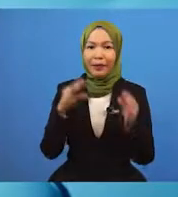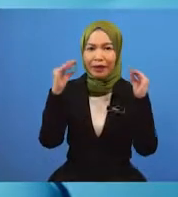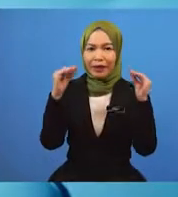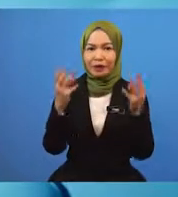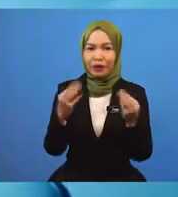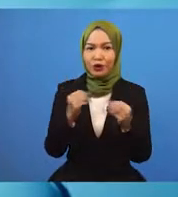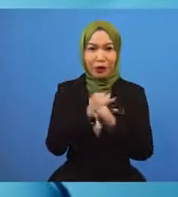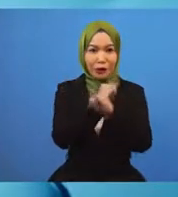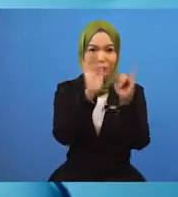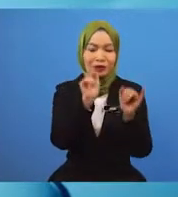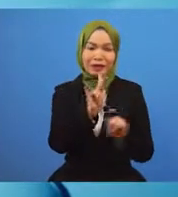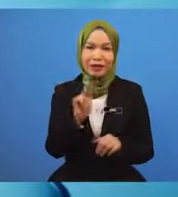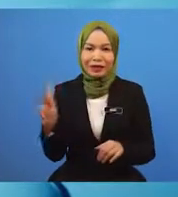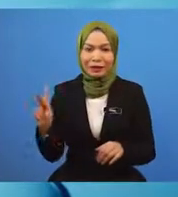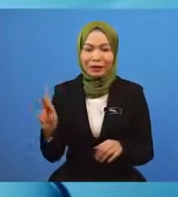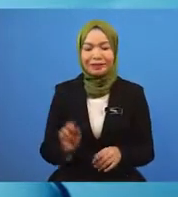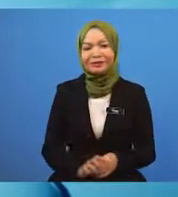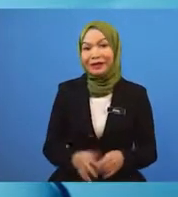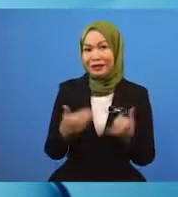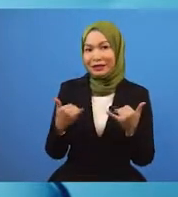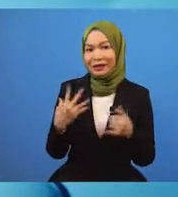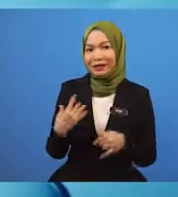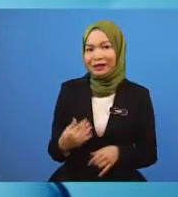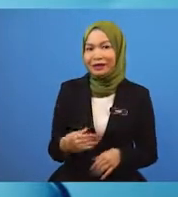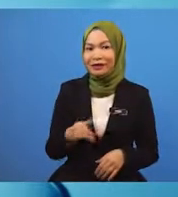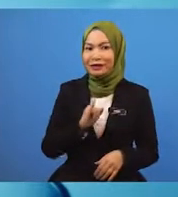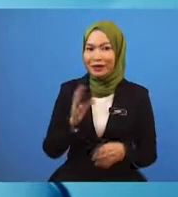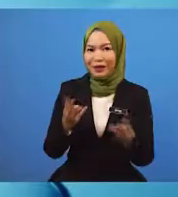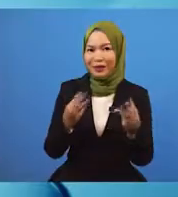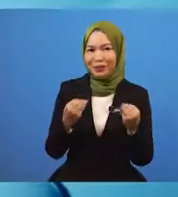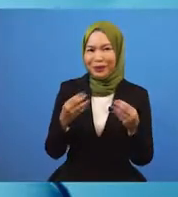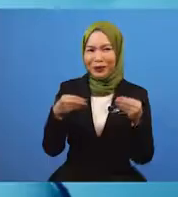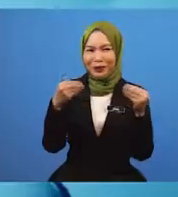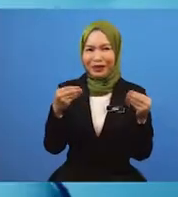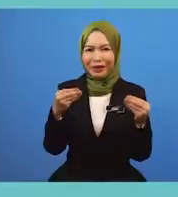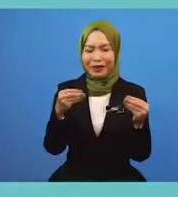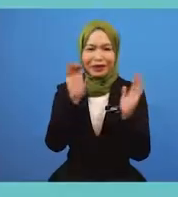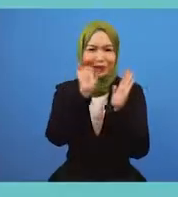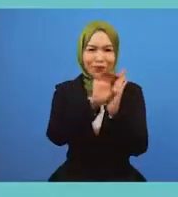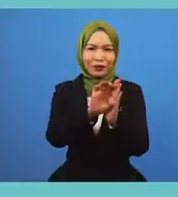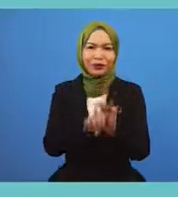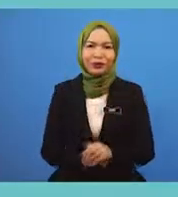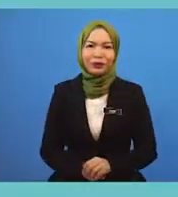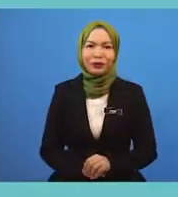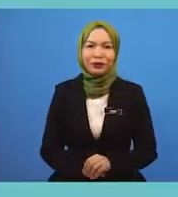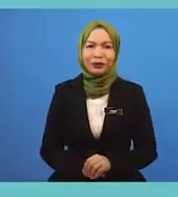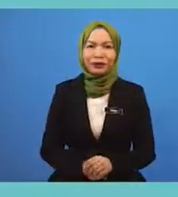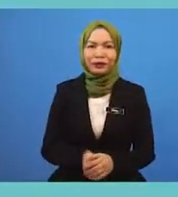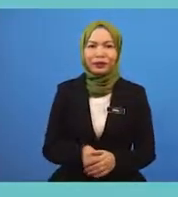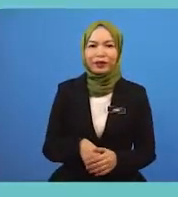Baiklah, sekarang Cikgu akan memberikan satu lagi contoh. Asid